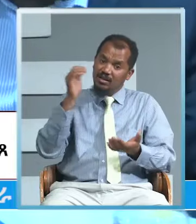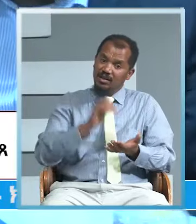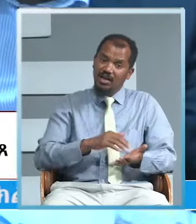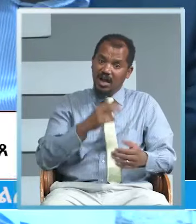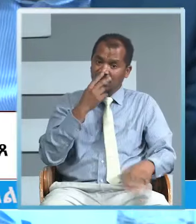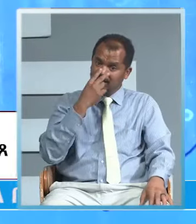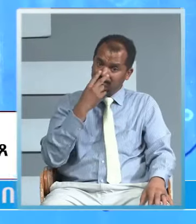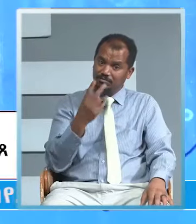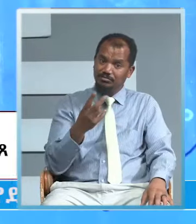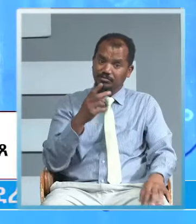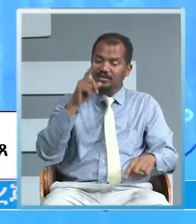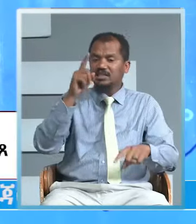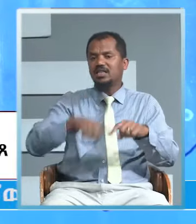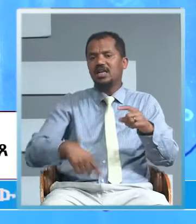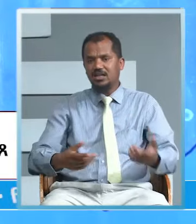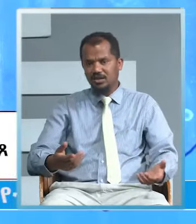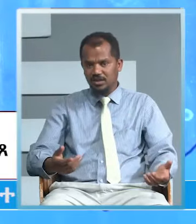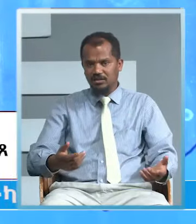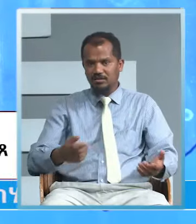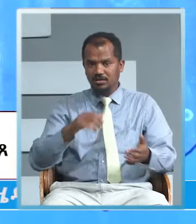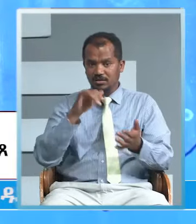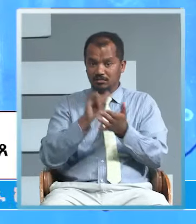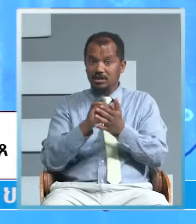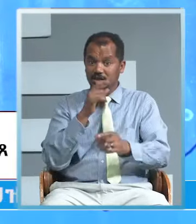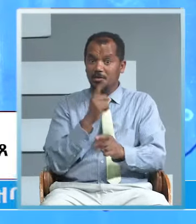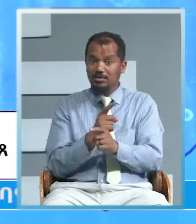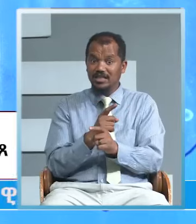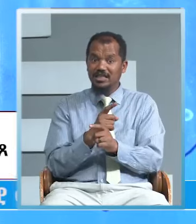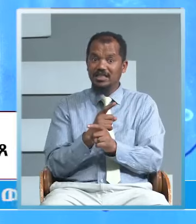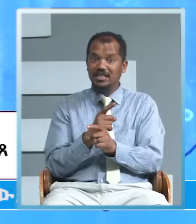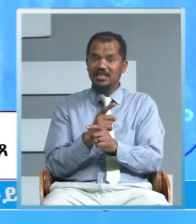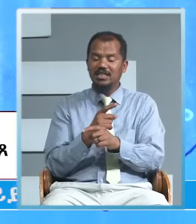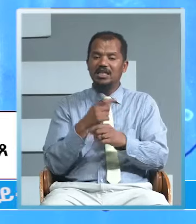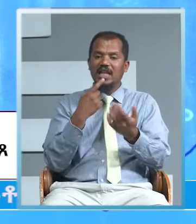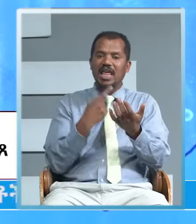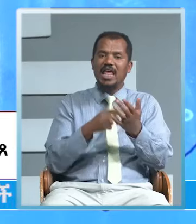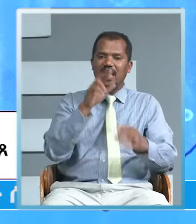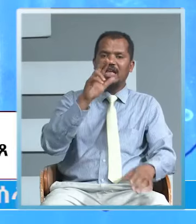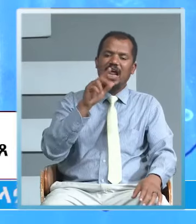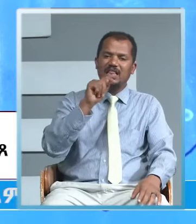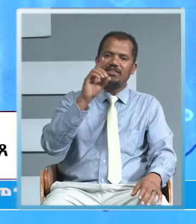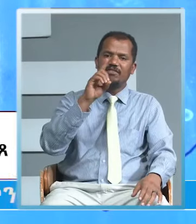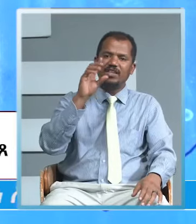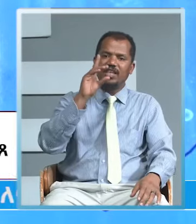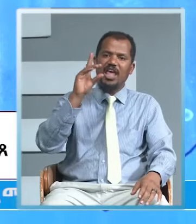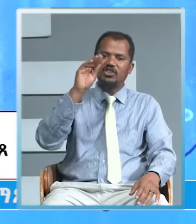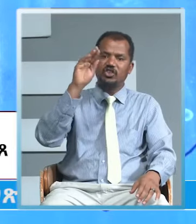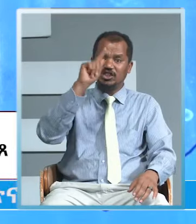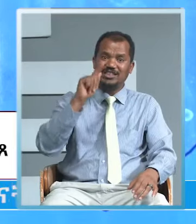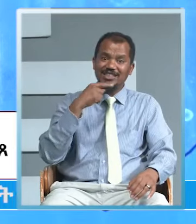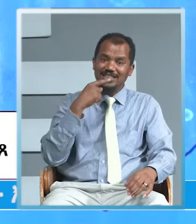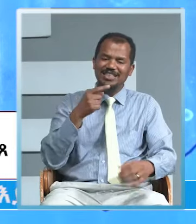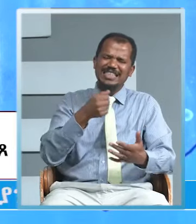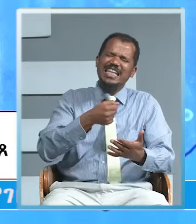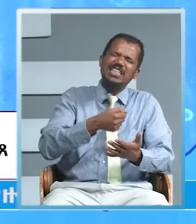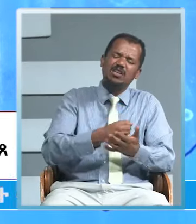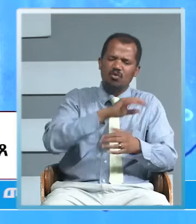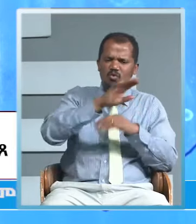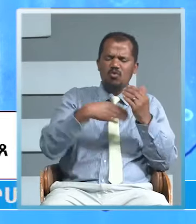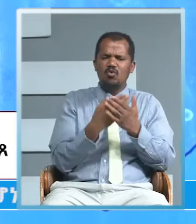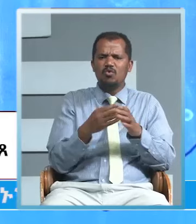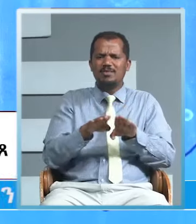እንደገና ማየት ስላልቻለን ነው በዛውም ልክ እንግዲህ ራቲፊኬሽን ስንል ስለጸደቁ ሁሉ ነገር